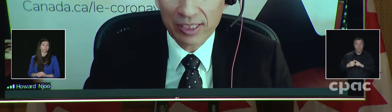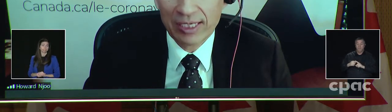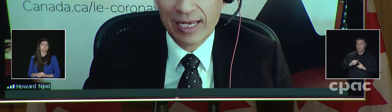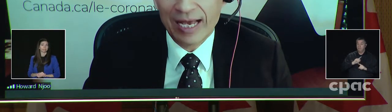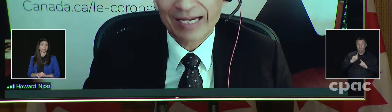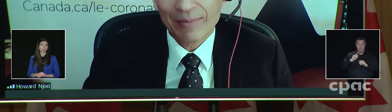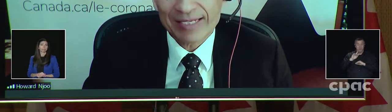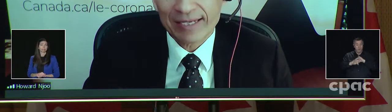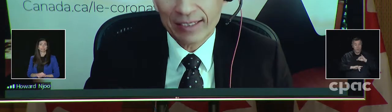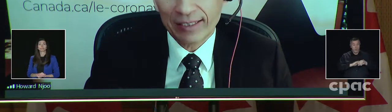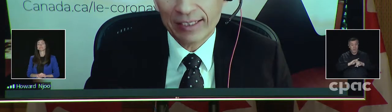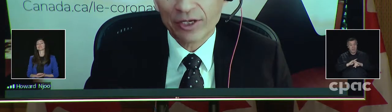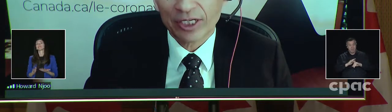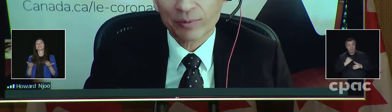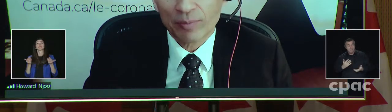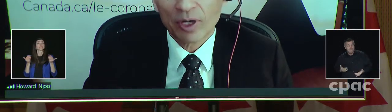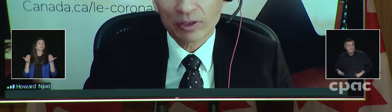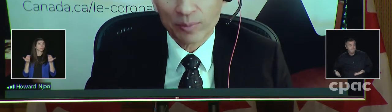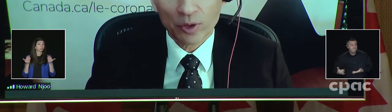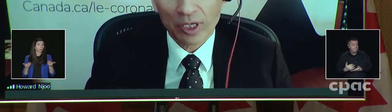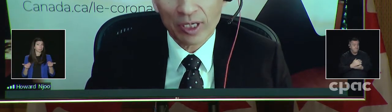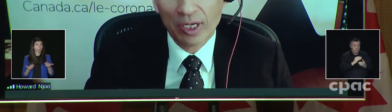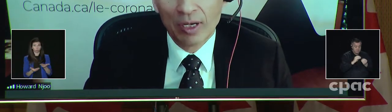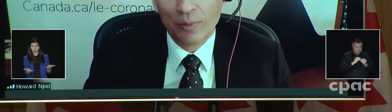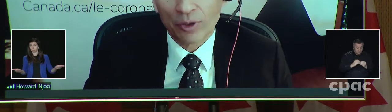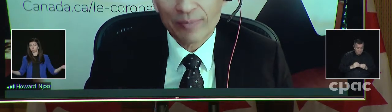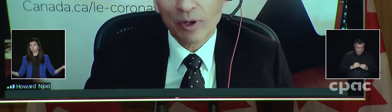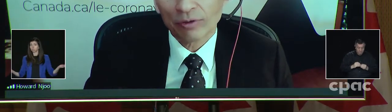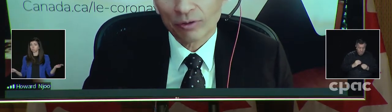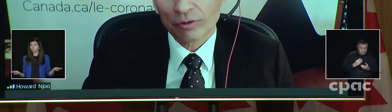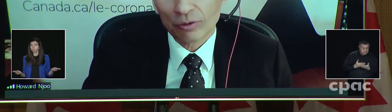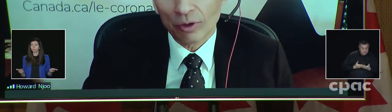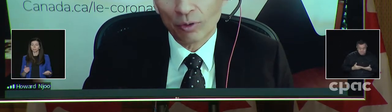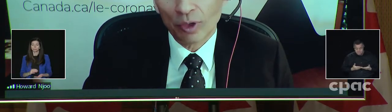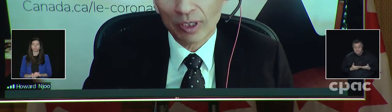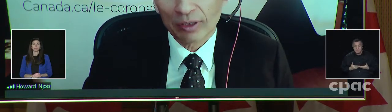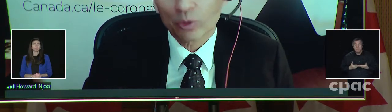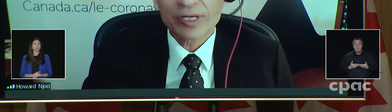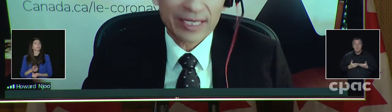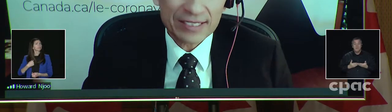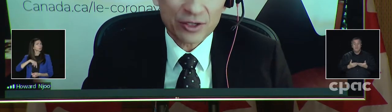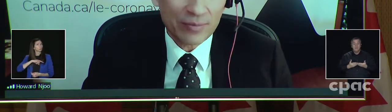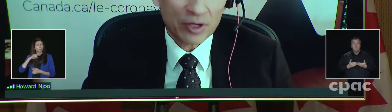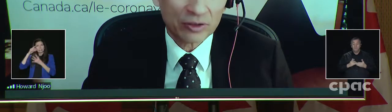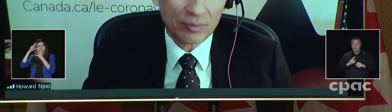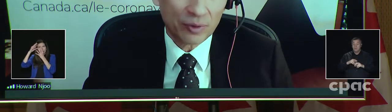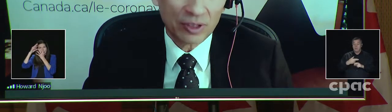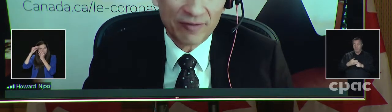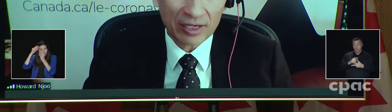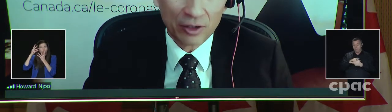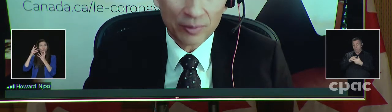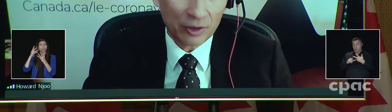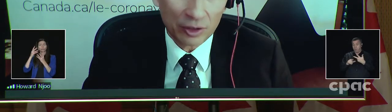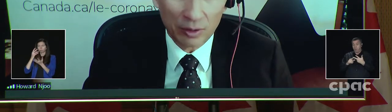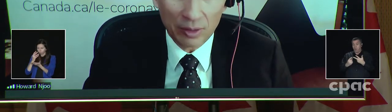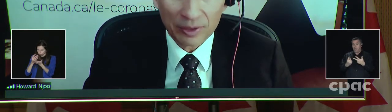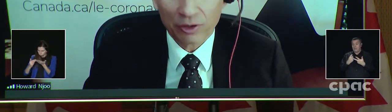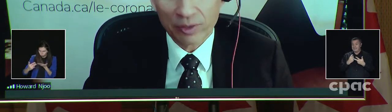monde à ramasser les données probantes pour répondre aux trois questions importantes pour le